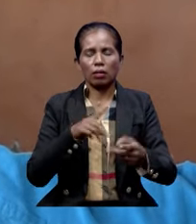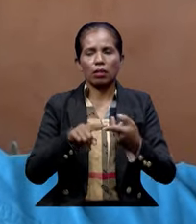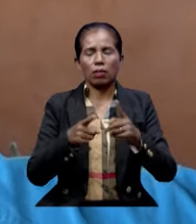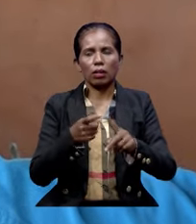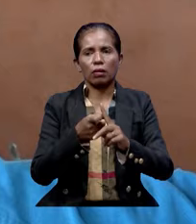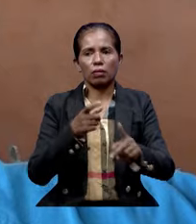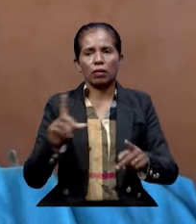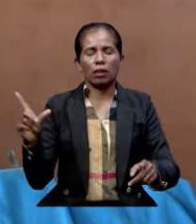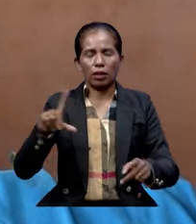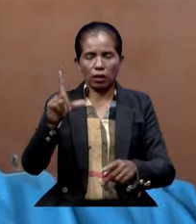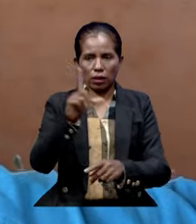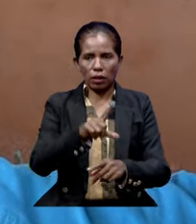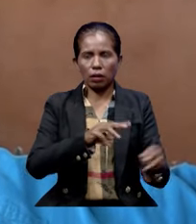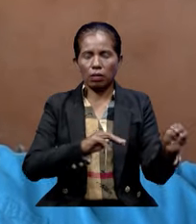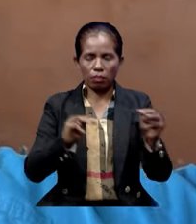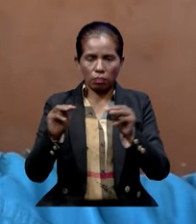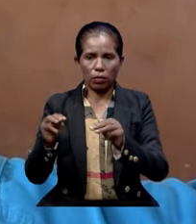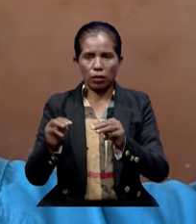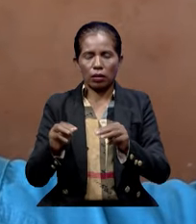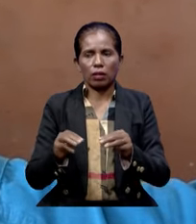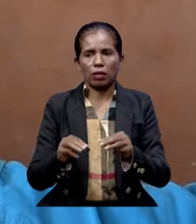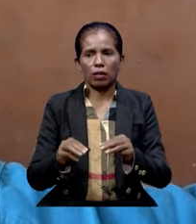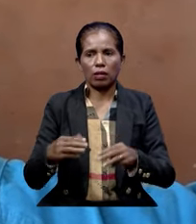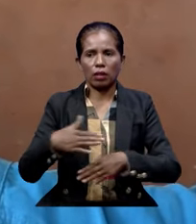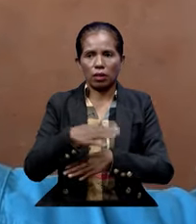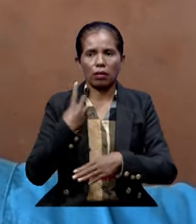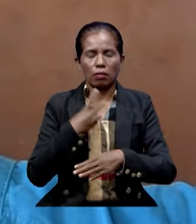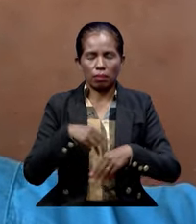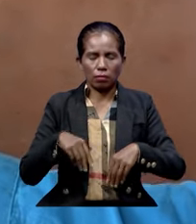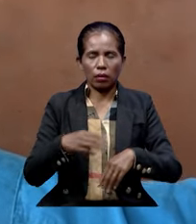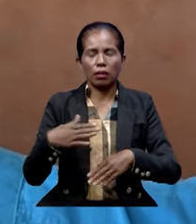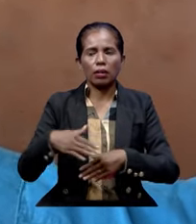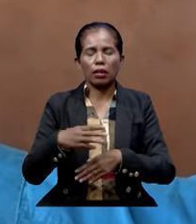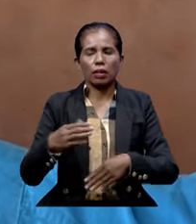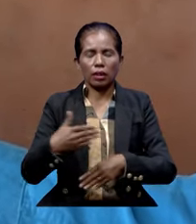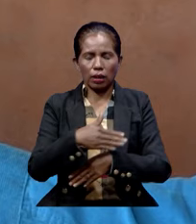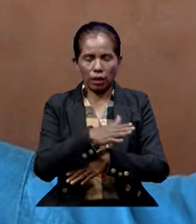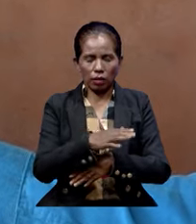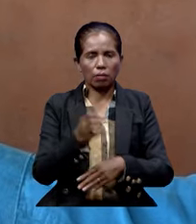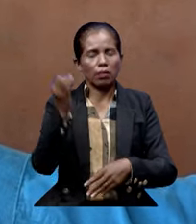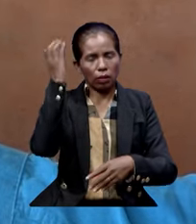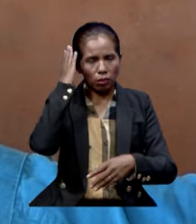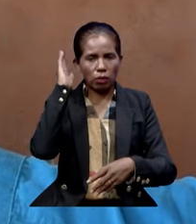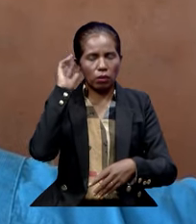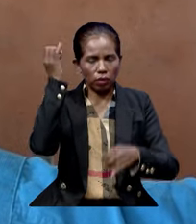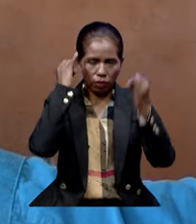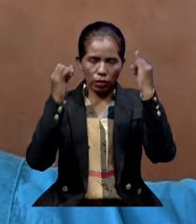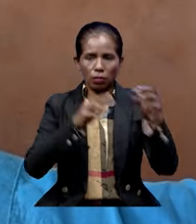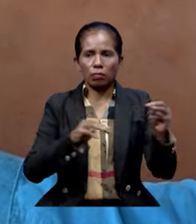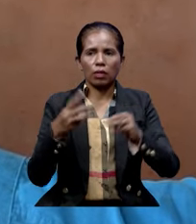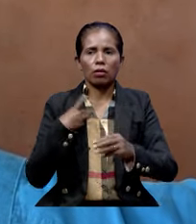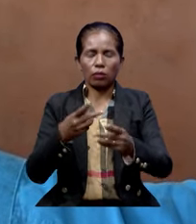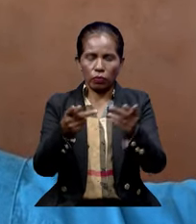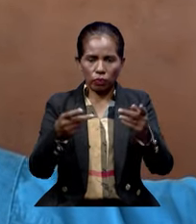sedere. Atu muda tan be ikan tasi bunyam satu dia ngatu muda na ai musrona informasi an sene be sekarik muda ami karik fo